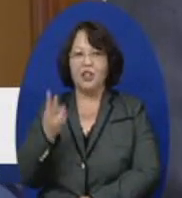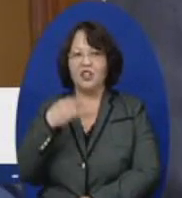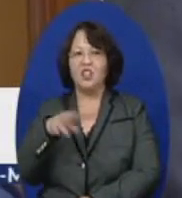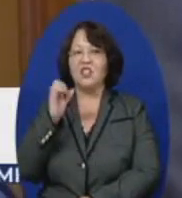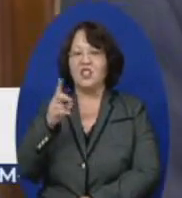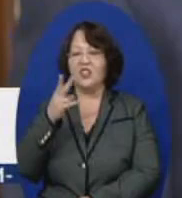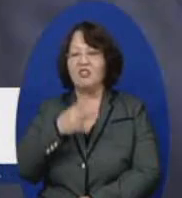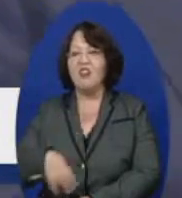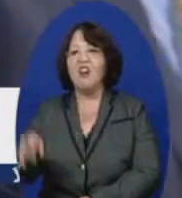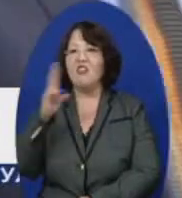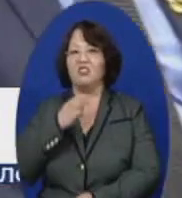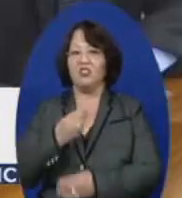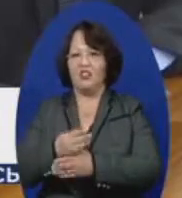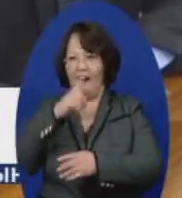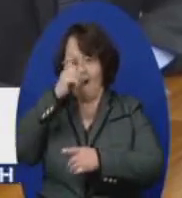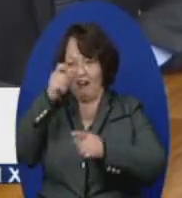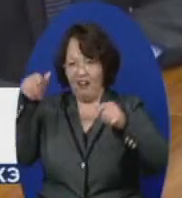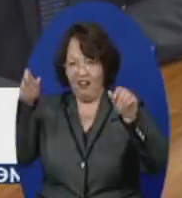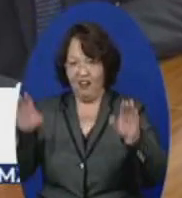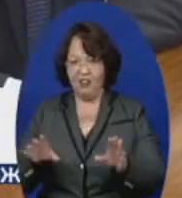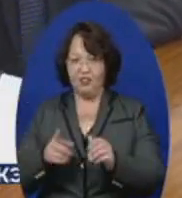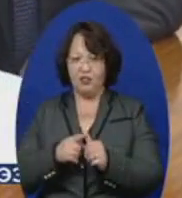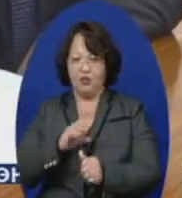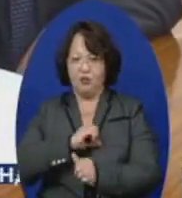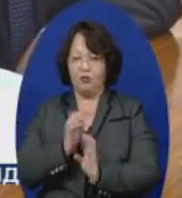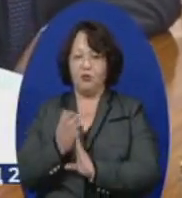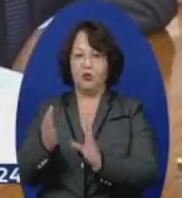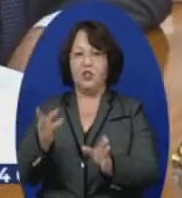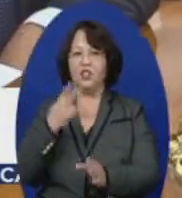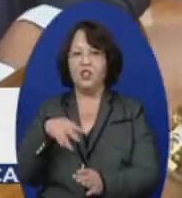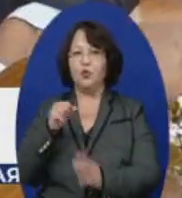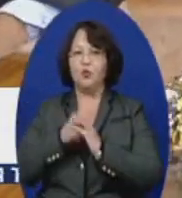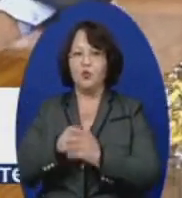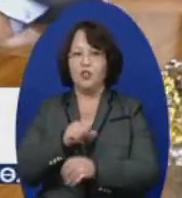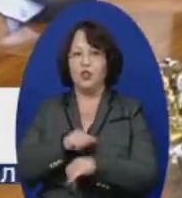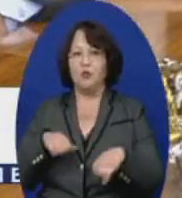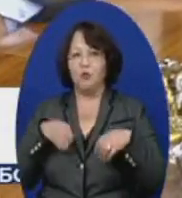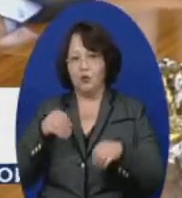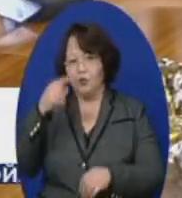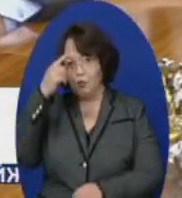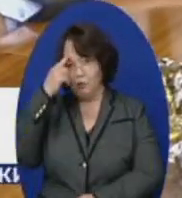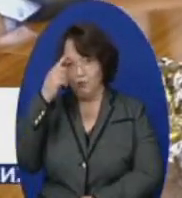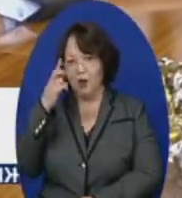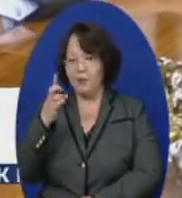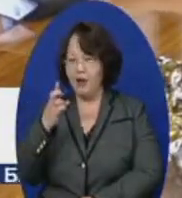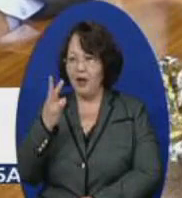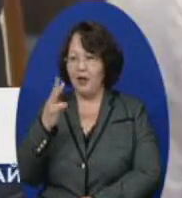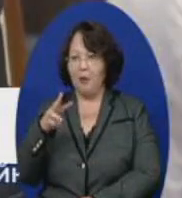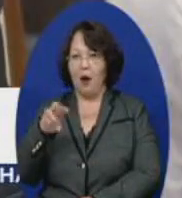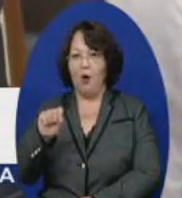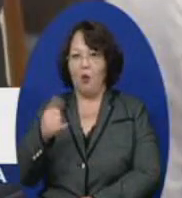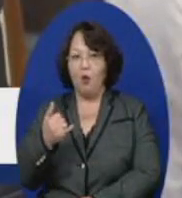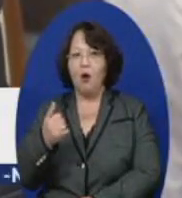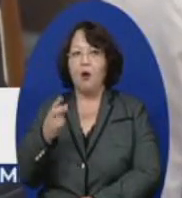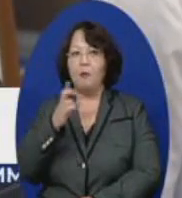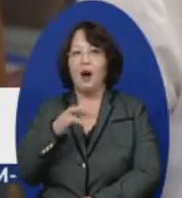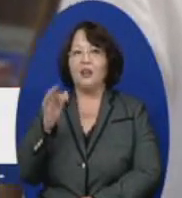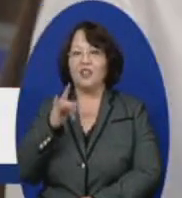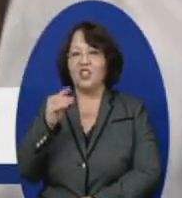шагнал хан гарт одон олголоо. Харин нийслэлийн хүндэт иргэн болсон бүгд найрамдах Монгол Ард Улс Зөвлөлт холбоот улсын баатар